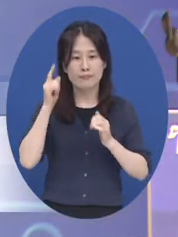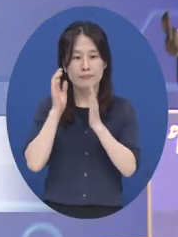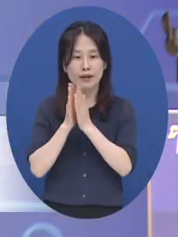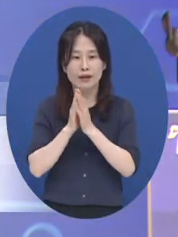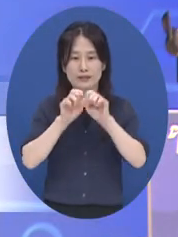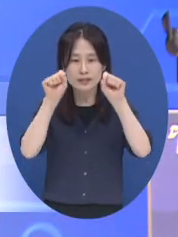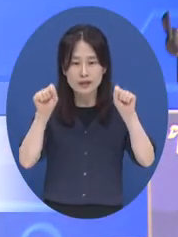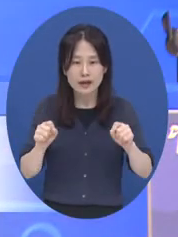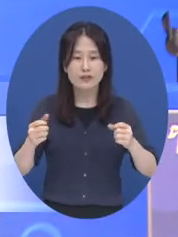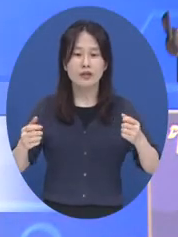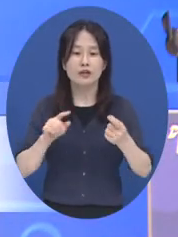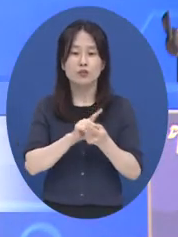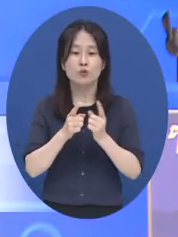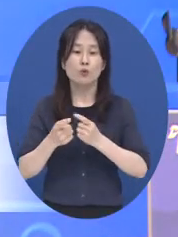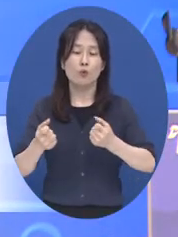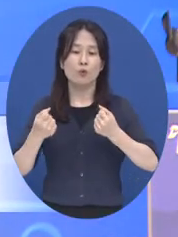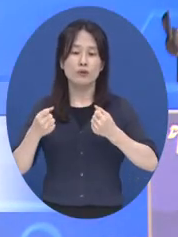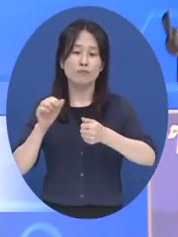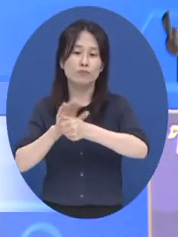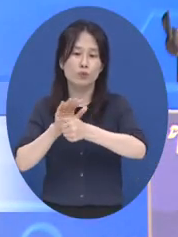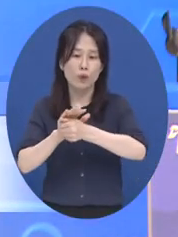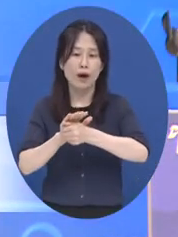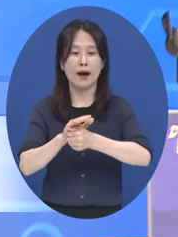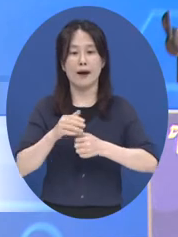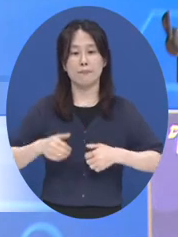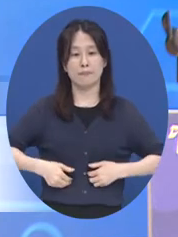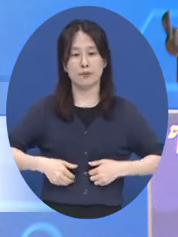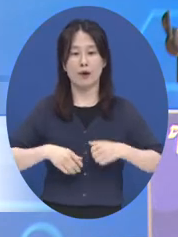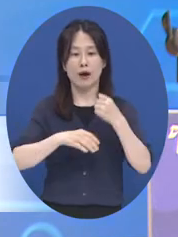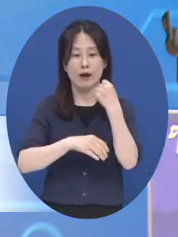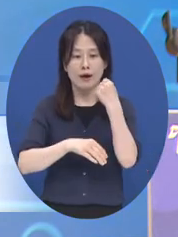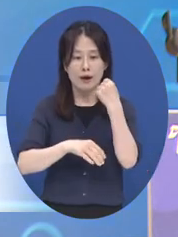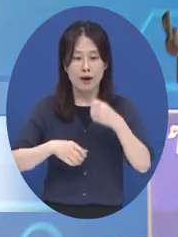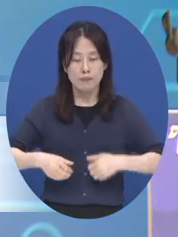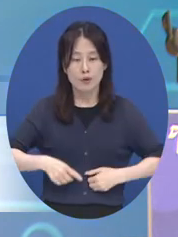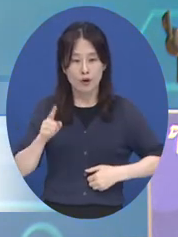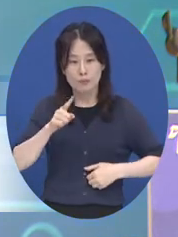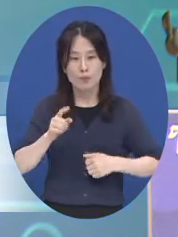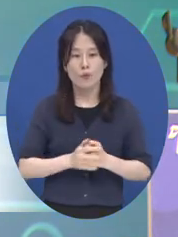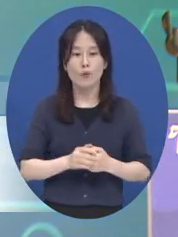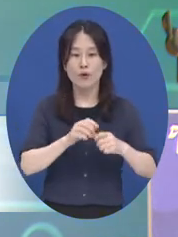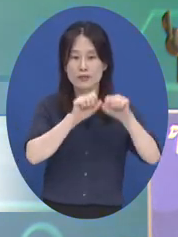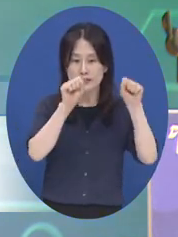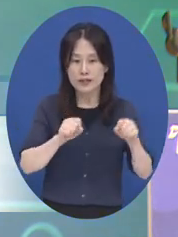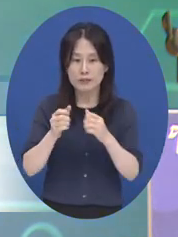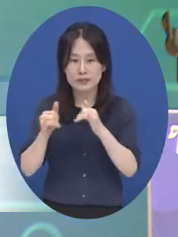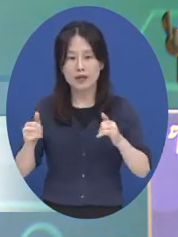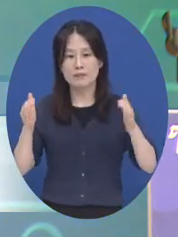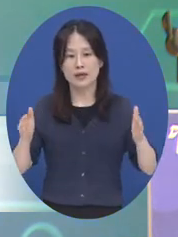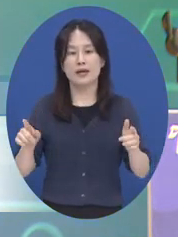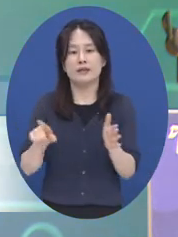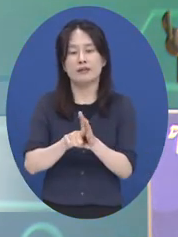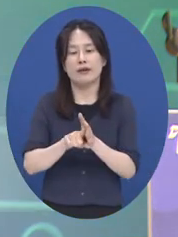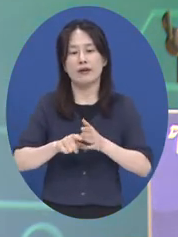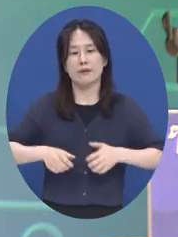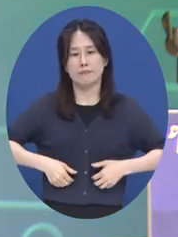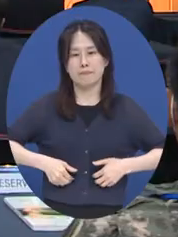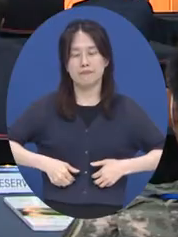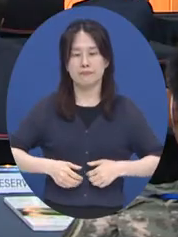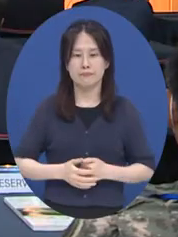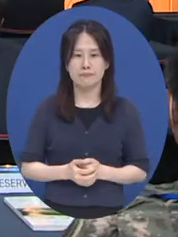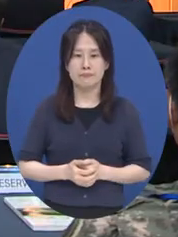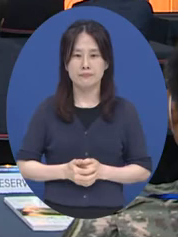협업이 이루어져야 된다. 필요한 것이 그 릴레이션을 기반으로 한 어떤 시스템과 사람 간의 신뢰라고 볼수 있는